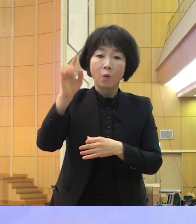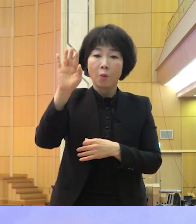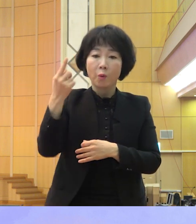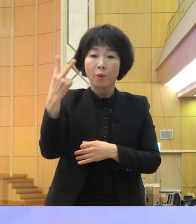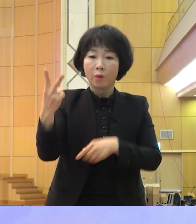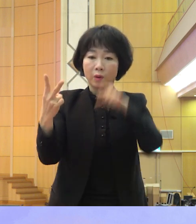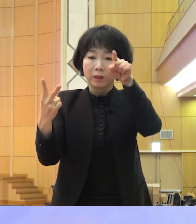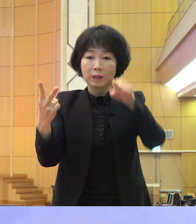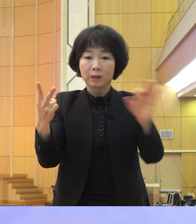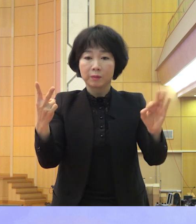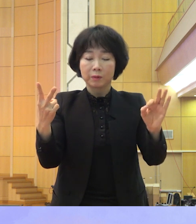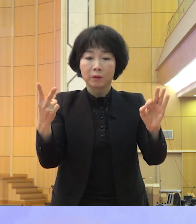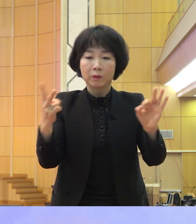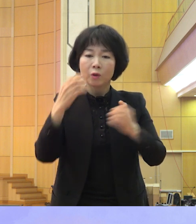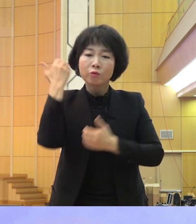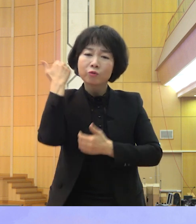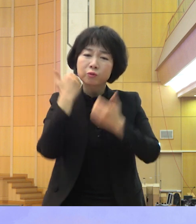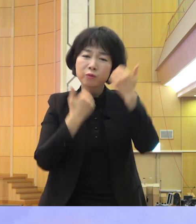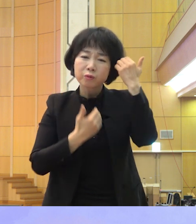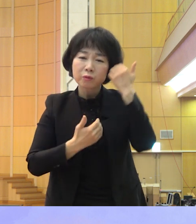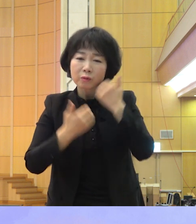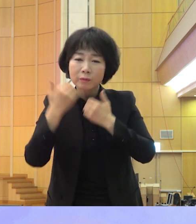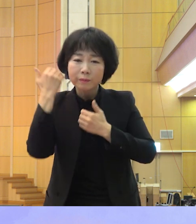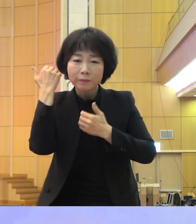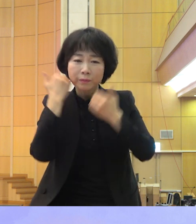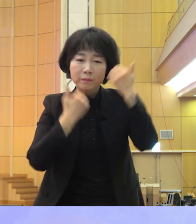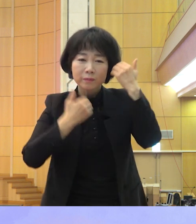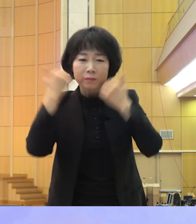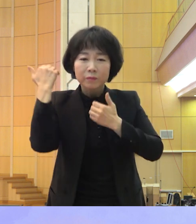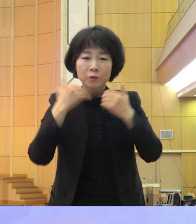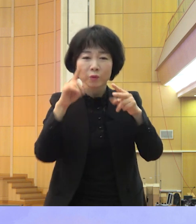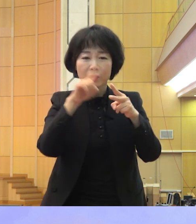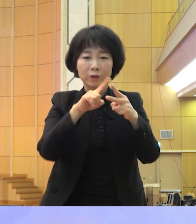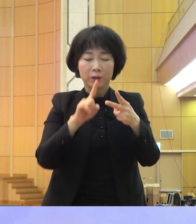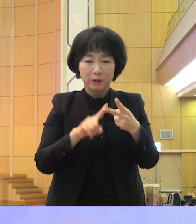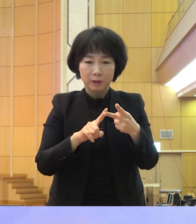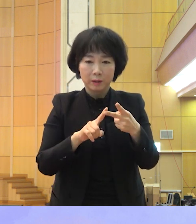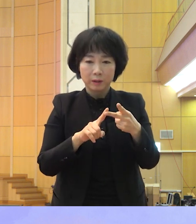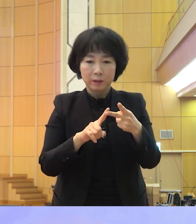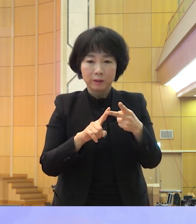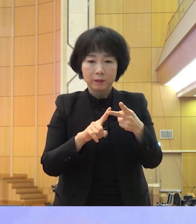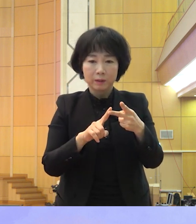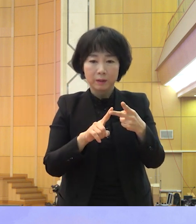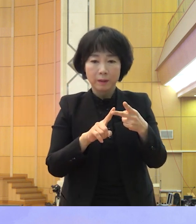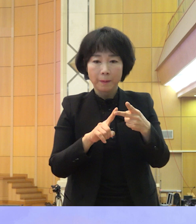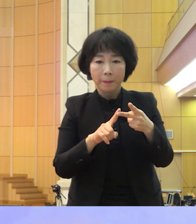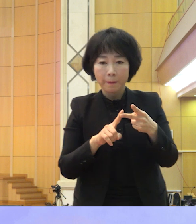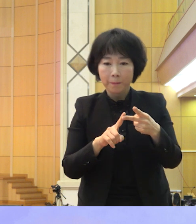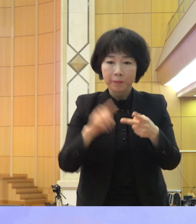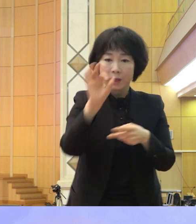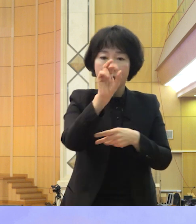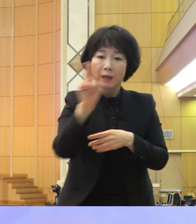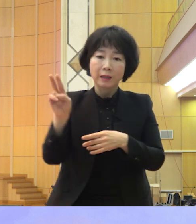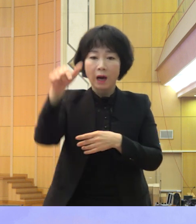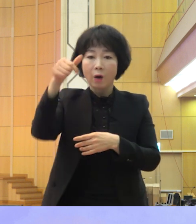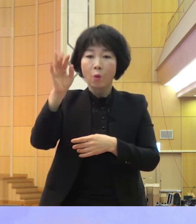372페이지인데요 누구든지 그랬어요. 누구를 막론하고 뭐